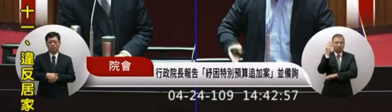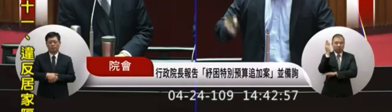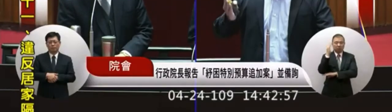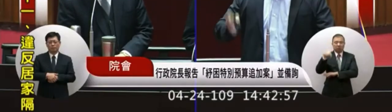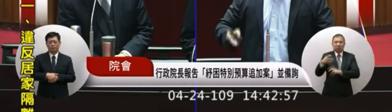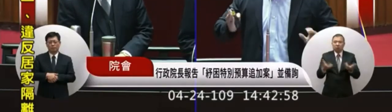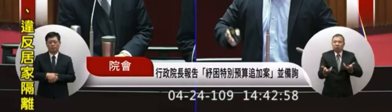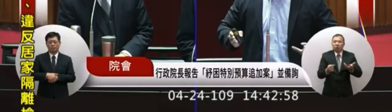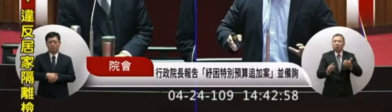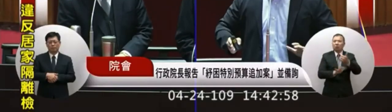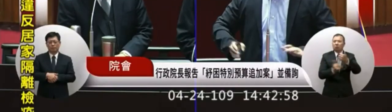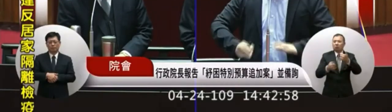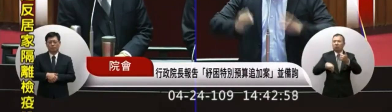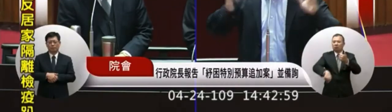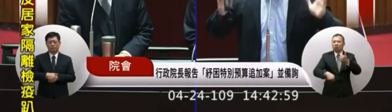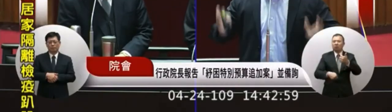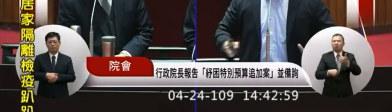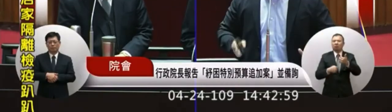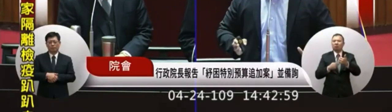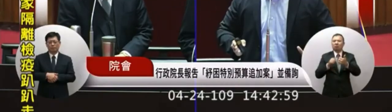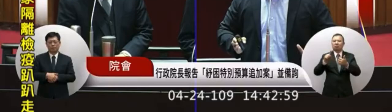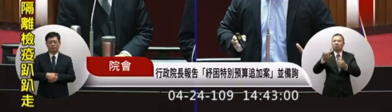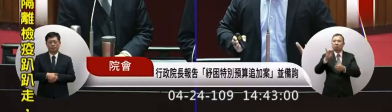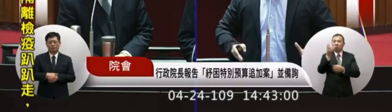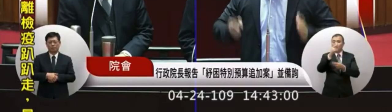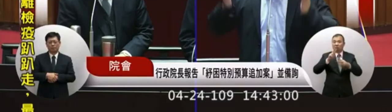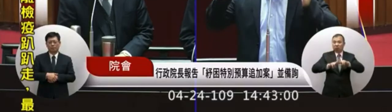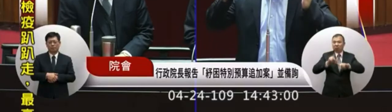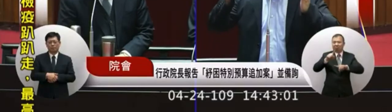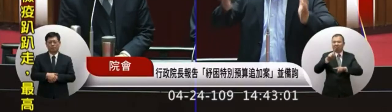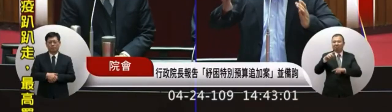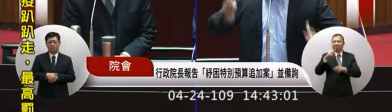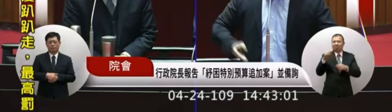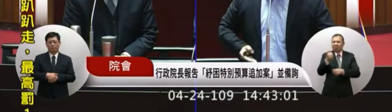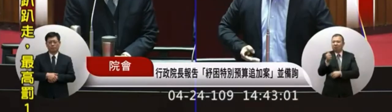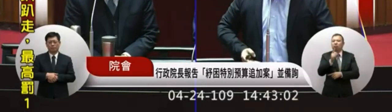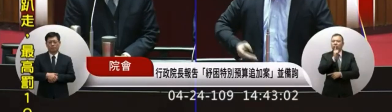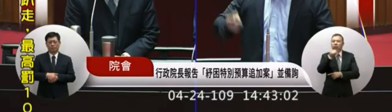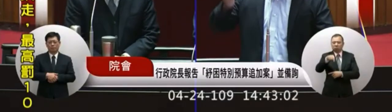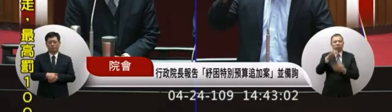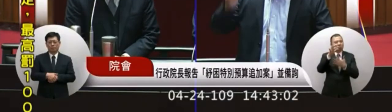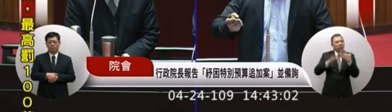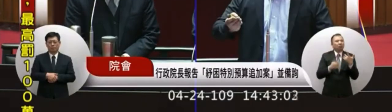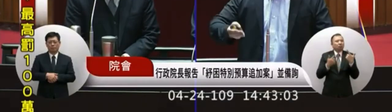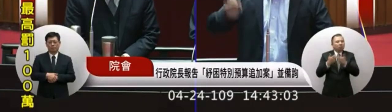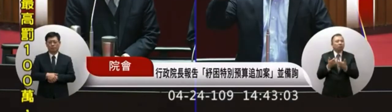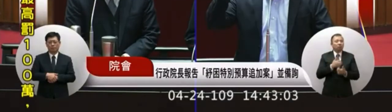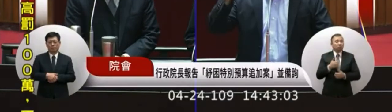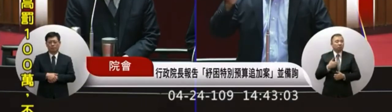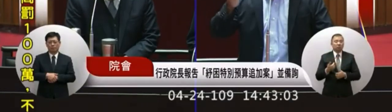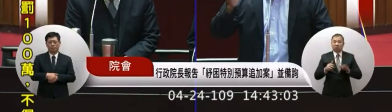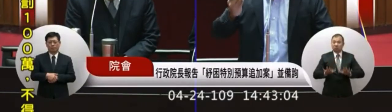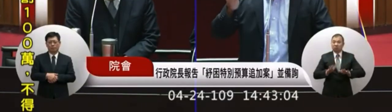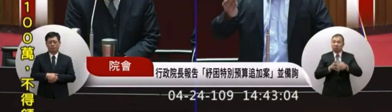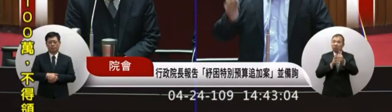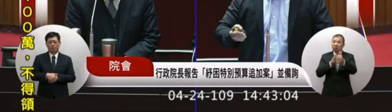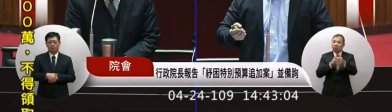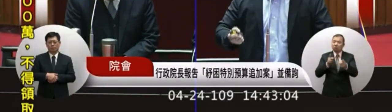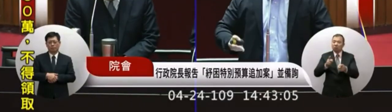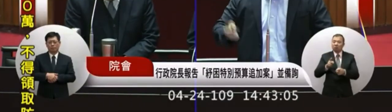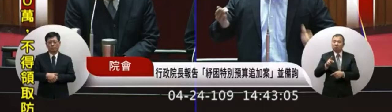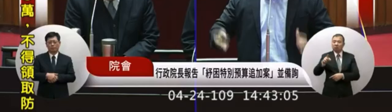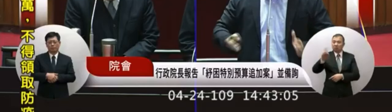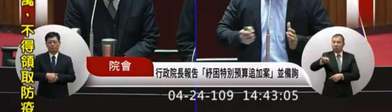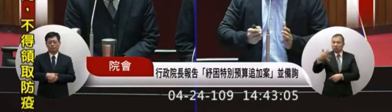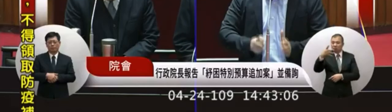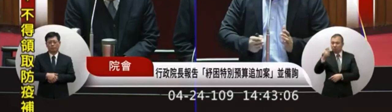明鑫呐，吼，他也认为说这个可以适用嘛，吼。啊，即卖就是问讲吼，啊，即个部分伫即咱诶1500亿内